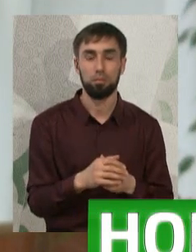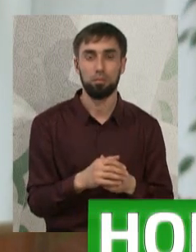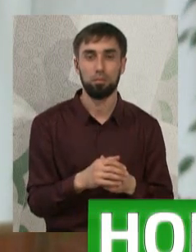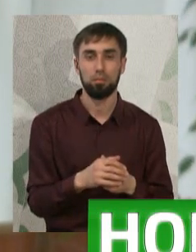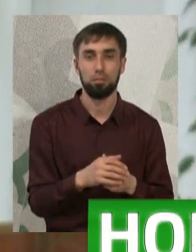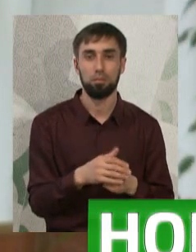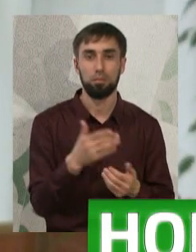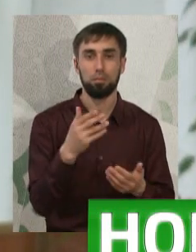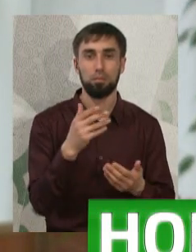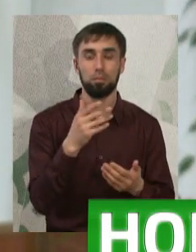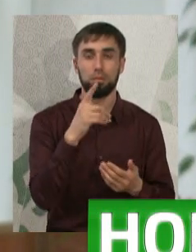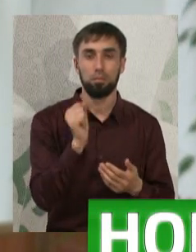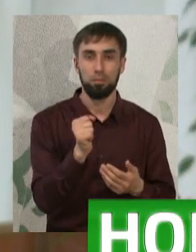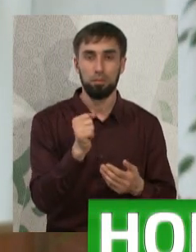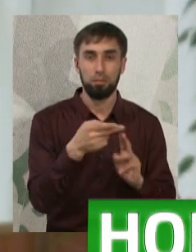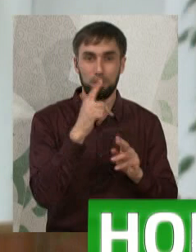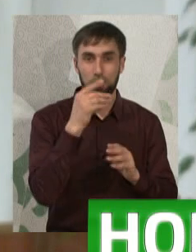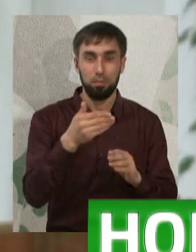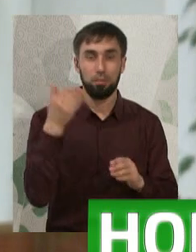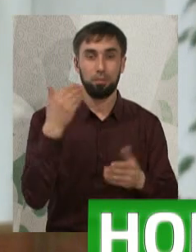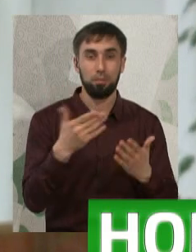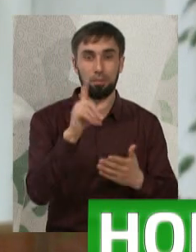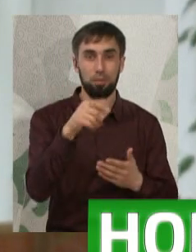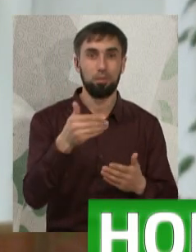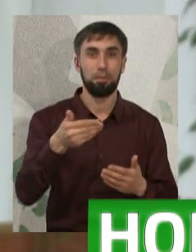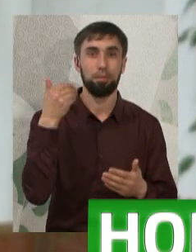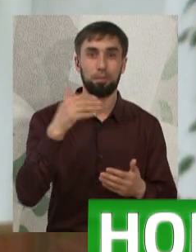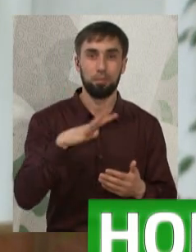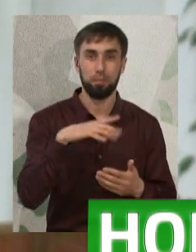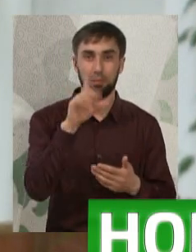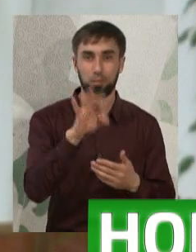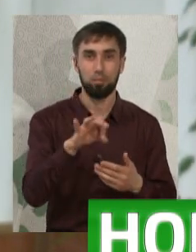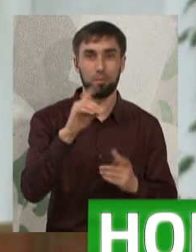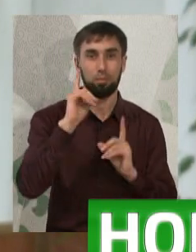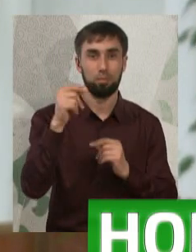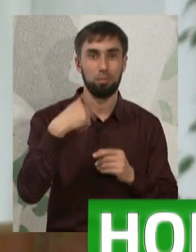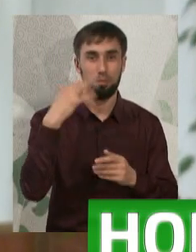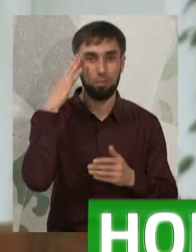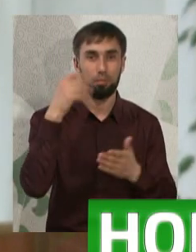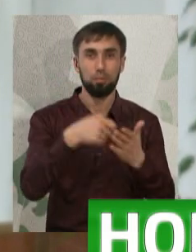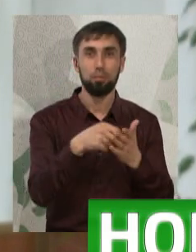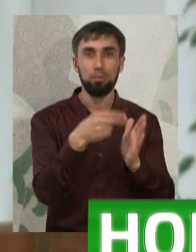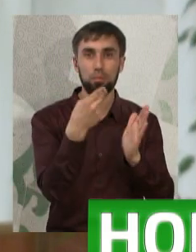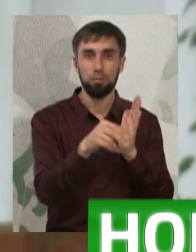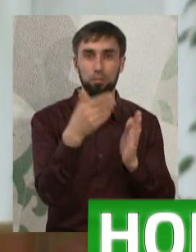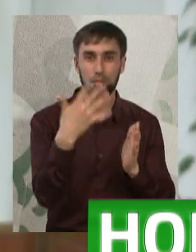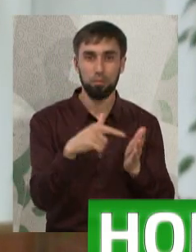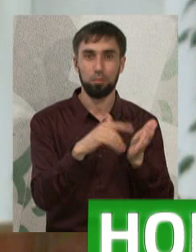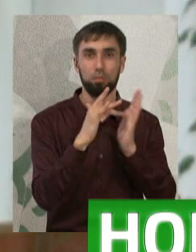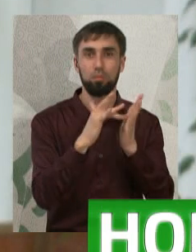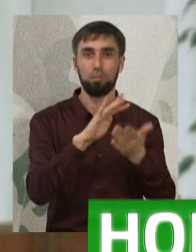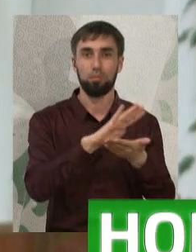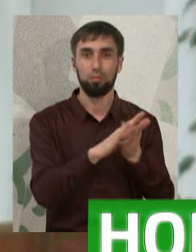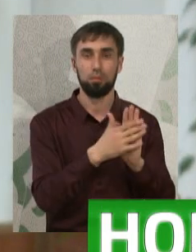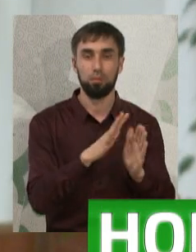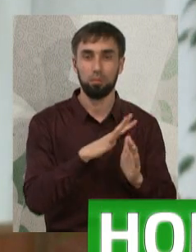по системе за предварительного бронирования у многих уже запланированы были поездки на самое популярное побережье